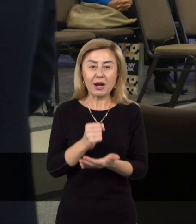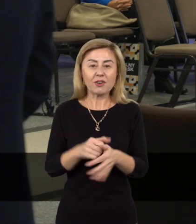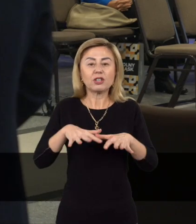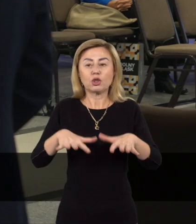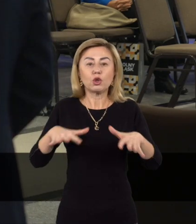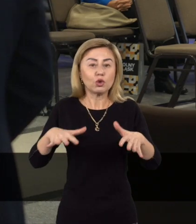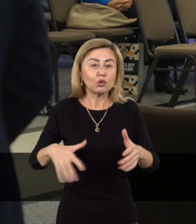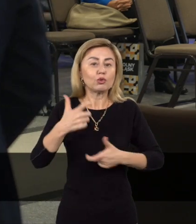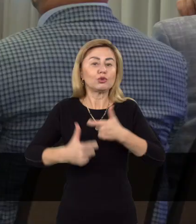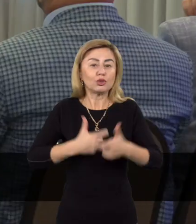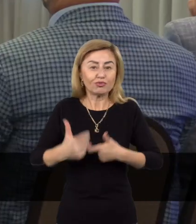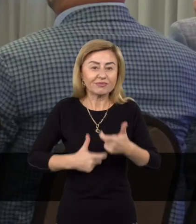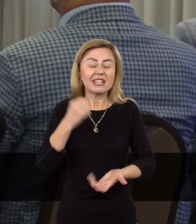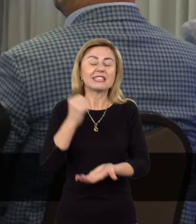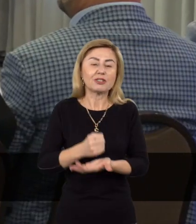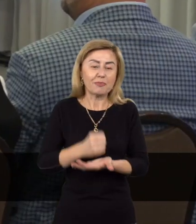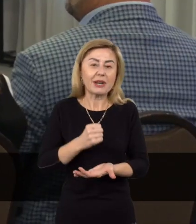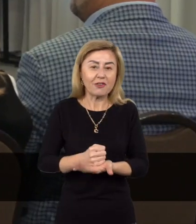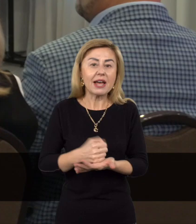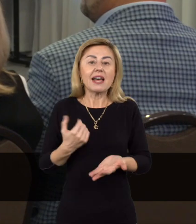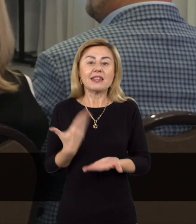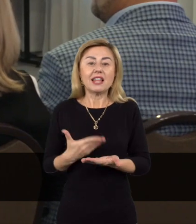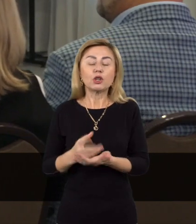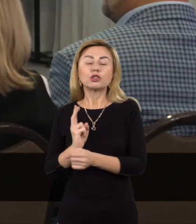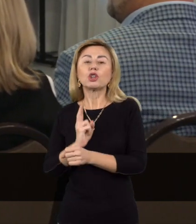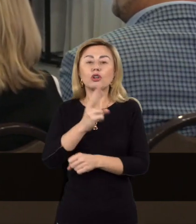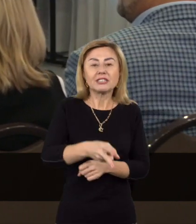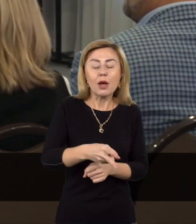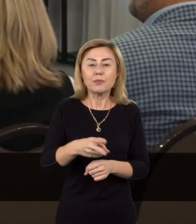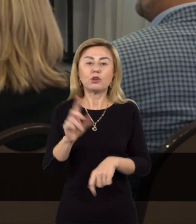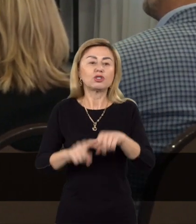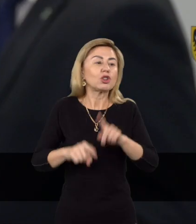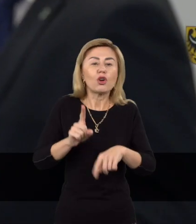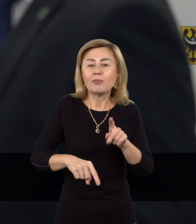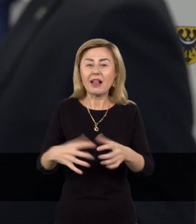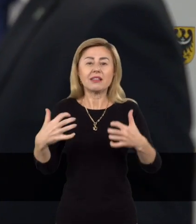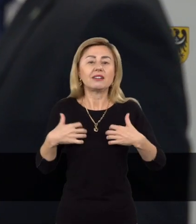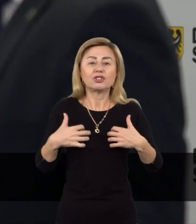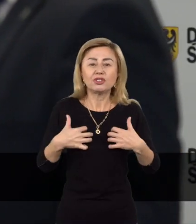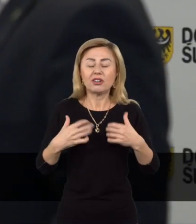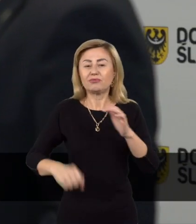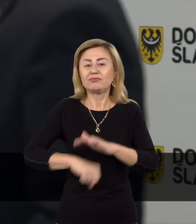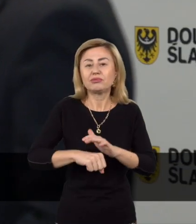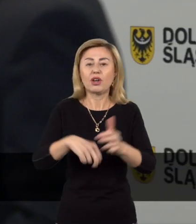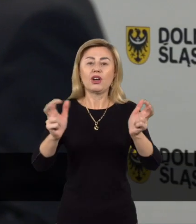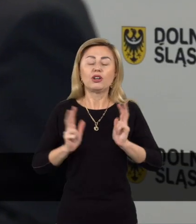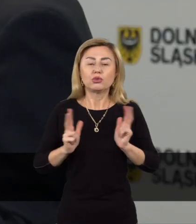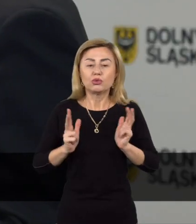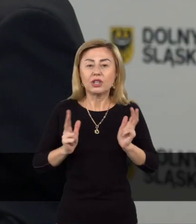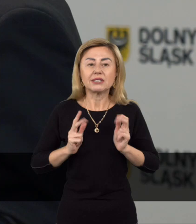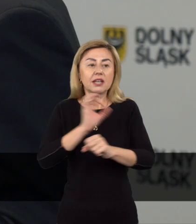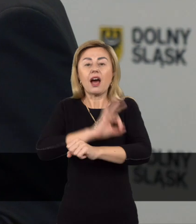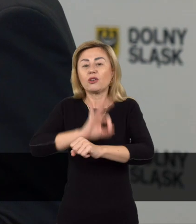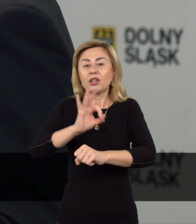jest sporo do zrobienia, ponieważ jak się okazuje, dostępność przestrzeni publicznych, turystyki czy sportu jest często